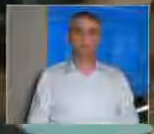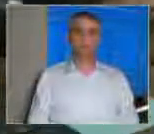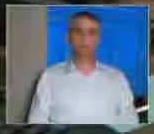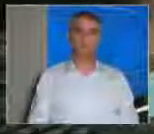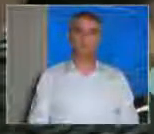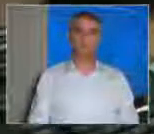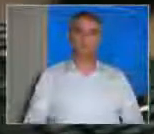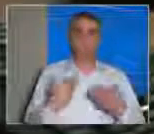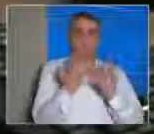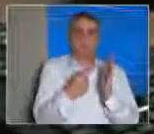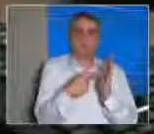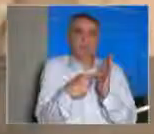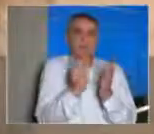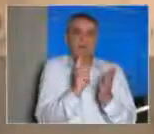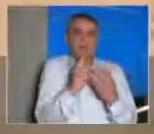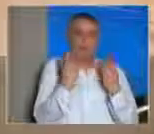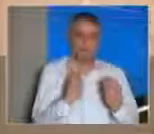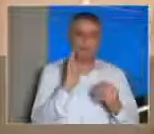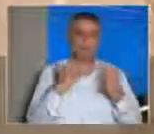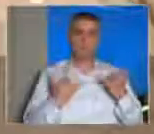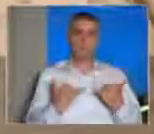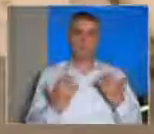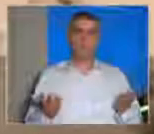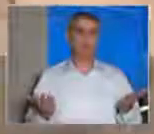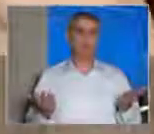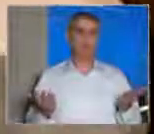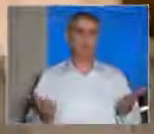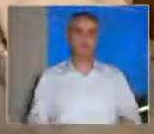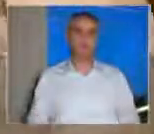2005. ואין סיבה שהוא לא יהיה טוב גם לעכשיו.